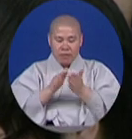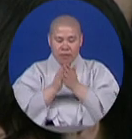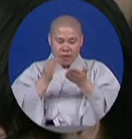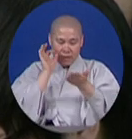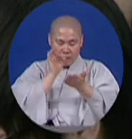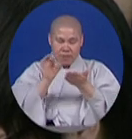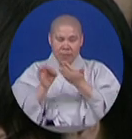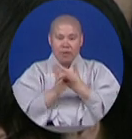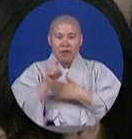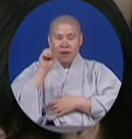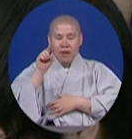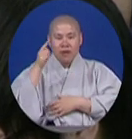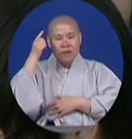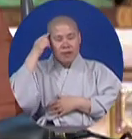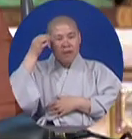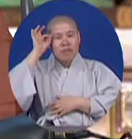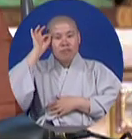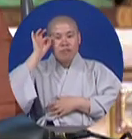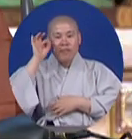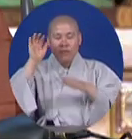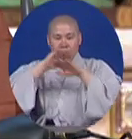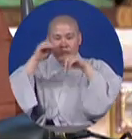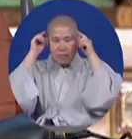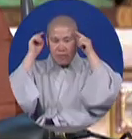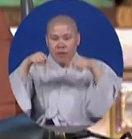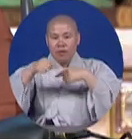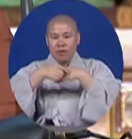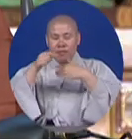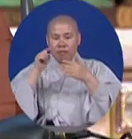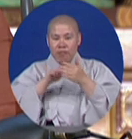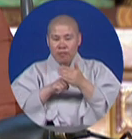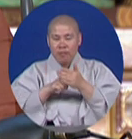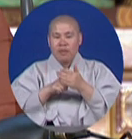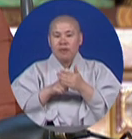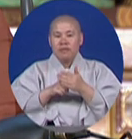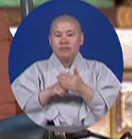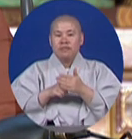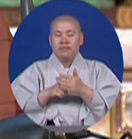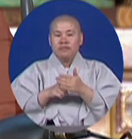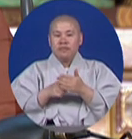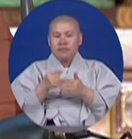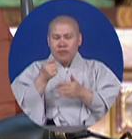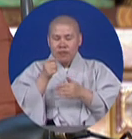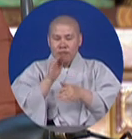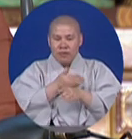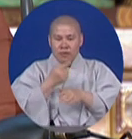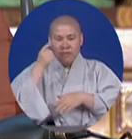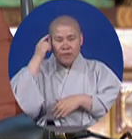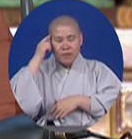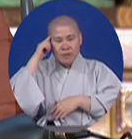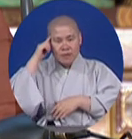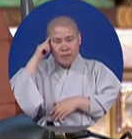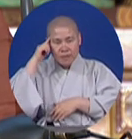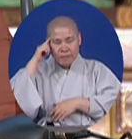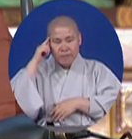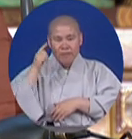본래 한 생각 일어나는 그 무명심. 이게 미세망념인데 미세망념을 또